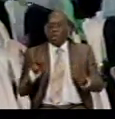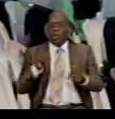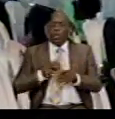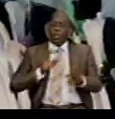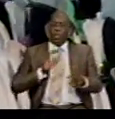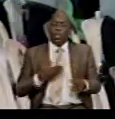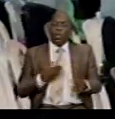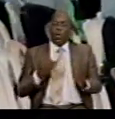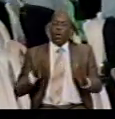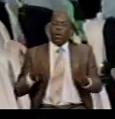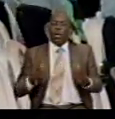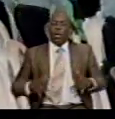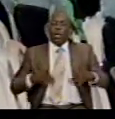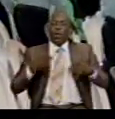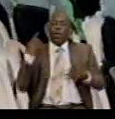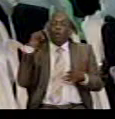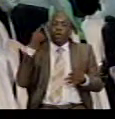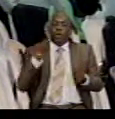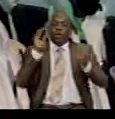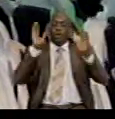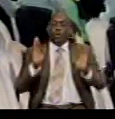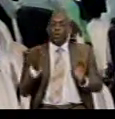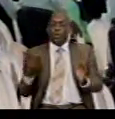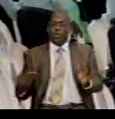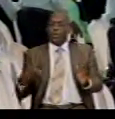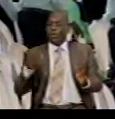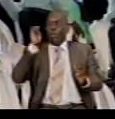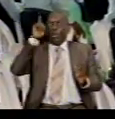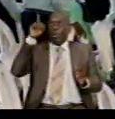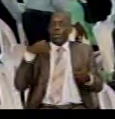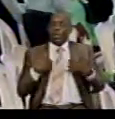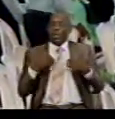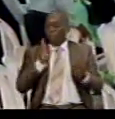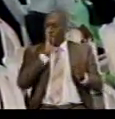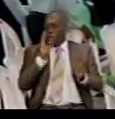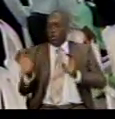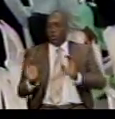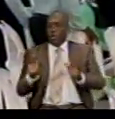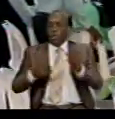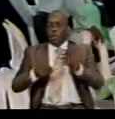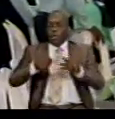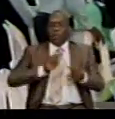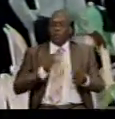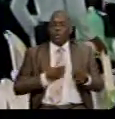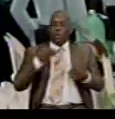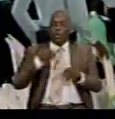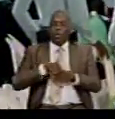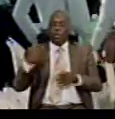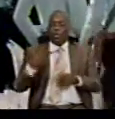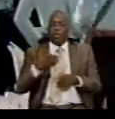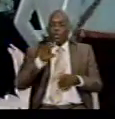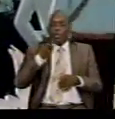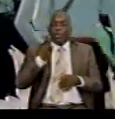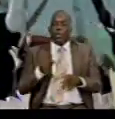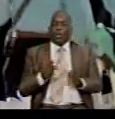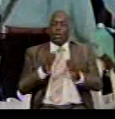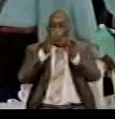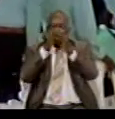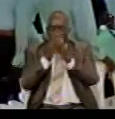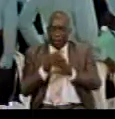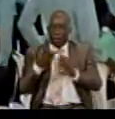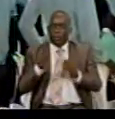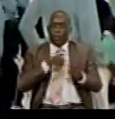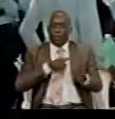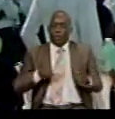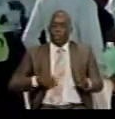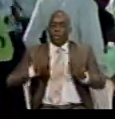among us. Pour les choses merveilleuses qu'il fait au milieu de nous. In the GCK program. Dans les programmes de la croisade. Brother, worship the Lord. Frère, loue le Seigneur. Sister,